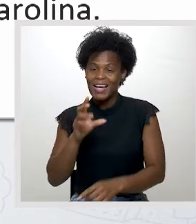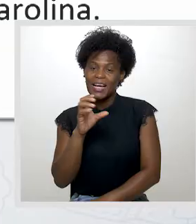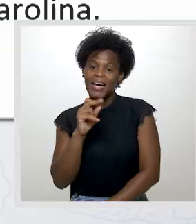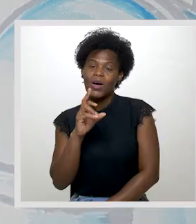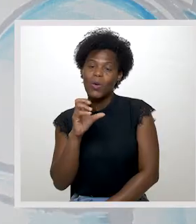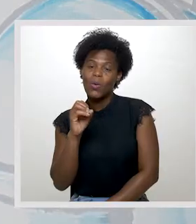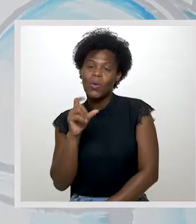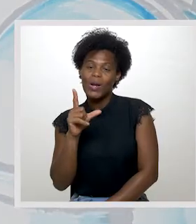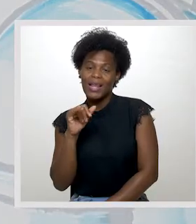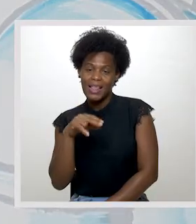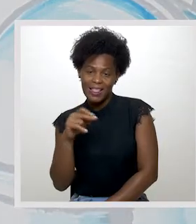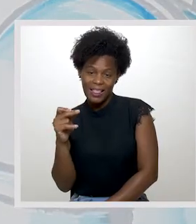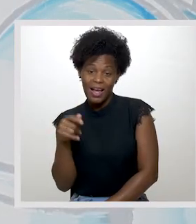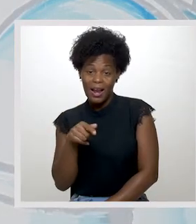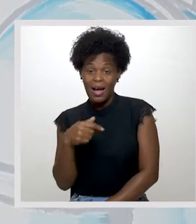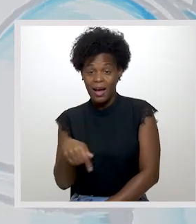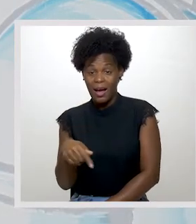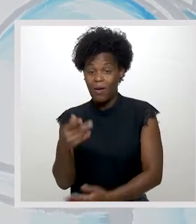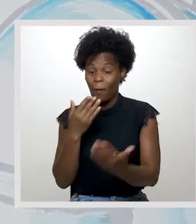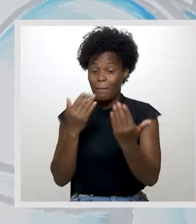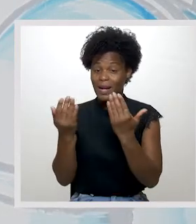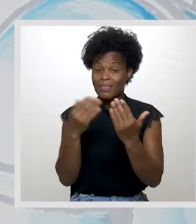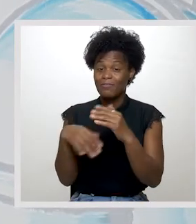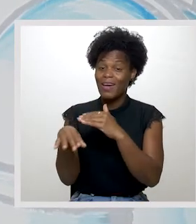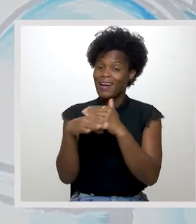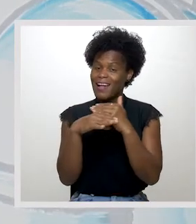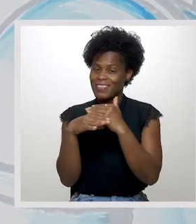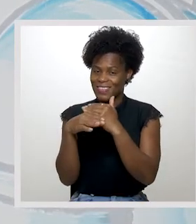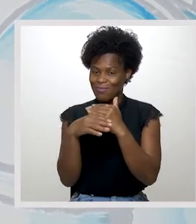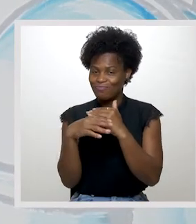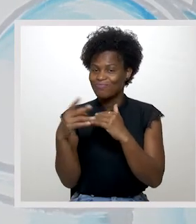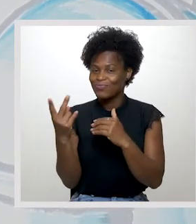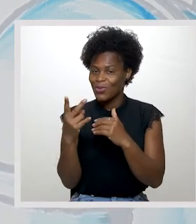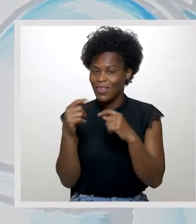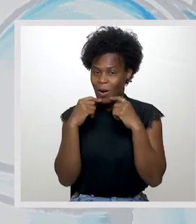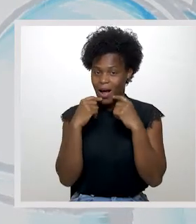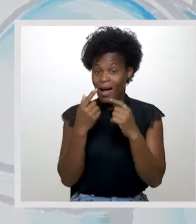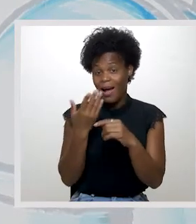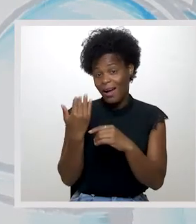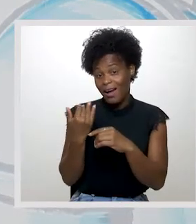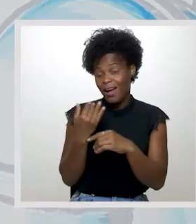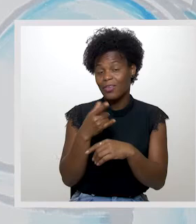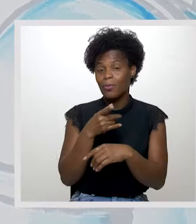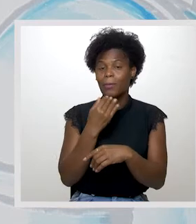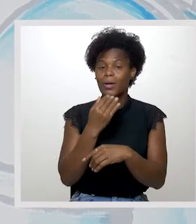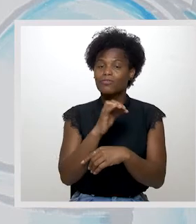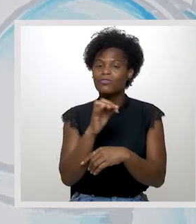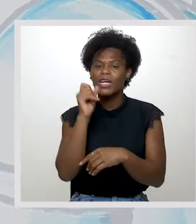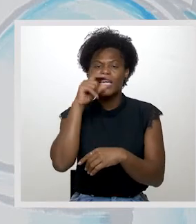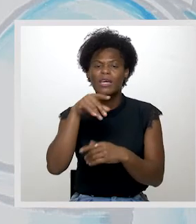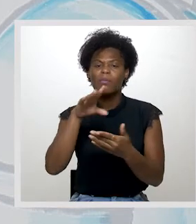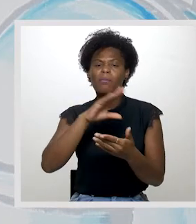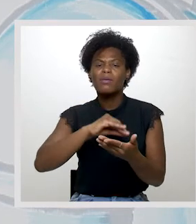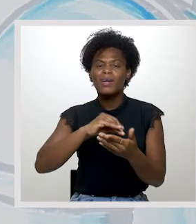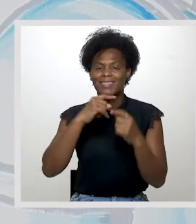Carolina. Voilà, ici nous avons le comparatif d'égalité. Tout à l'heure, je vous ai demandé qui est